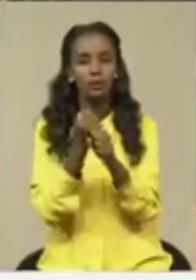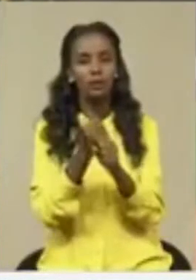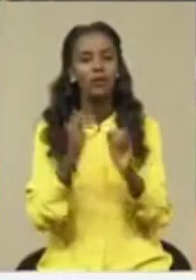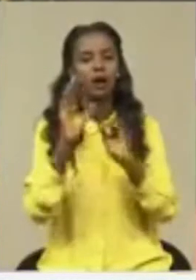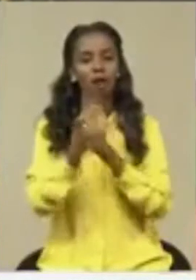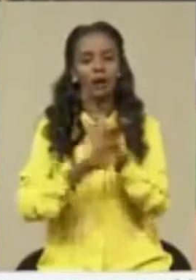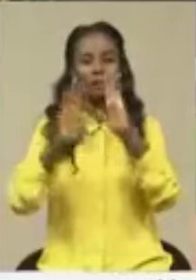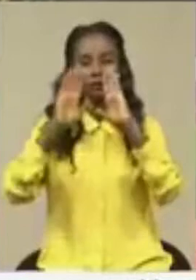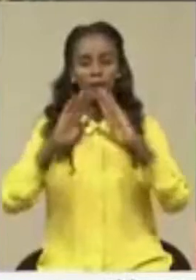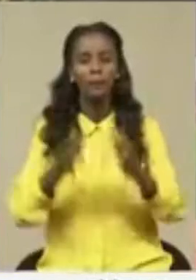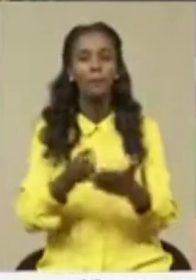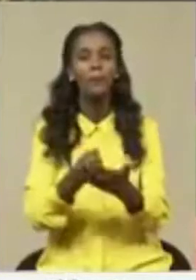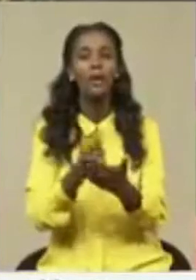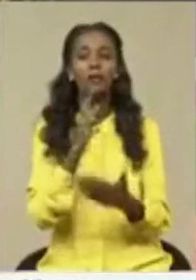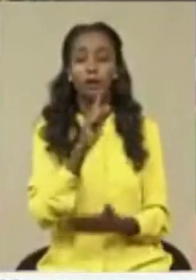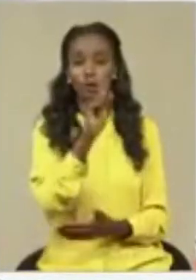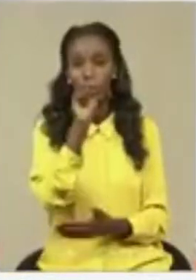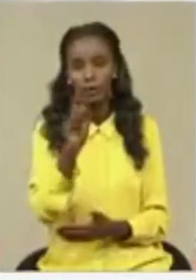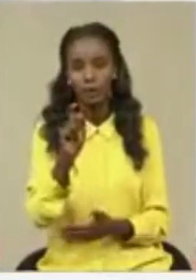ሰላም የሚያጸና ነው ወይ?